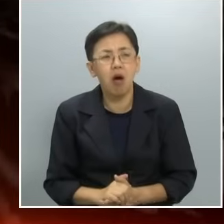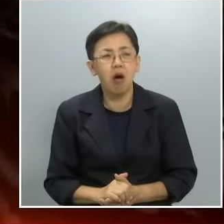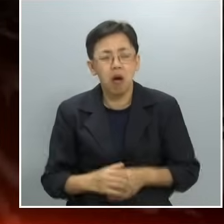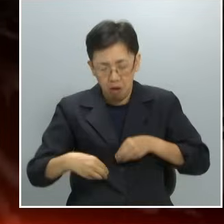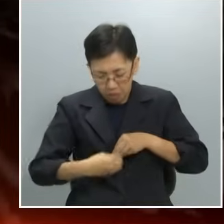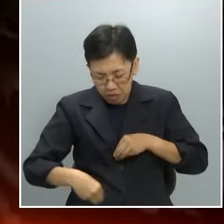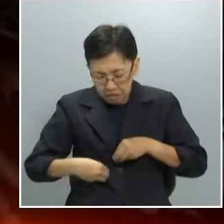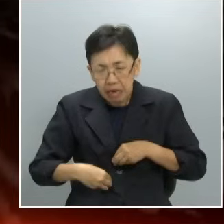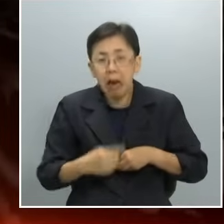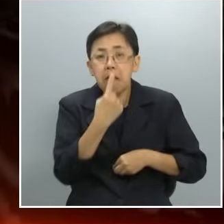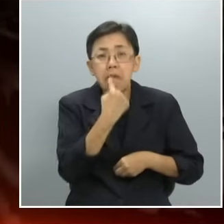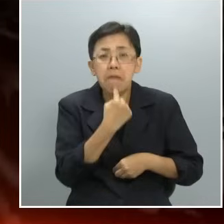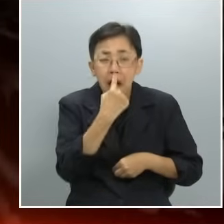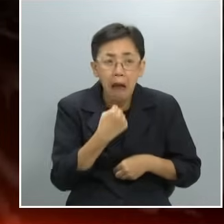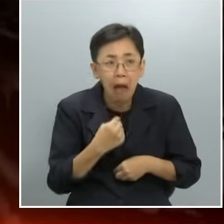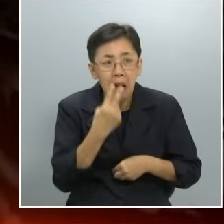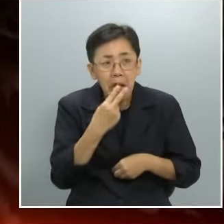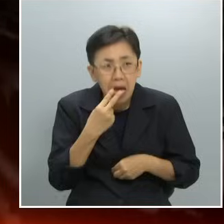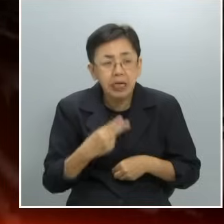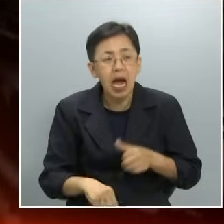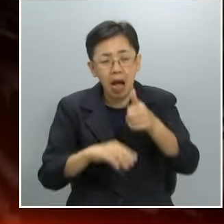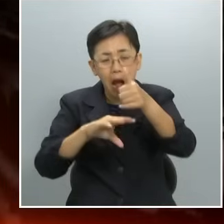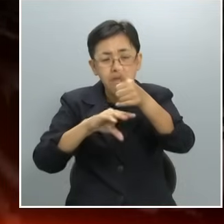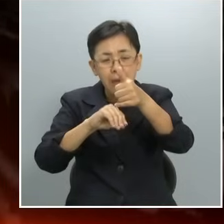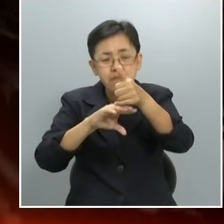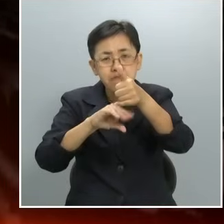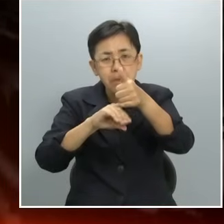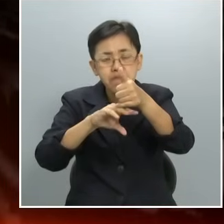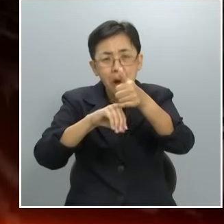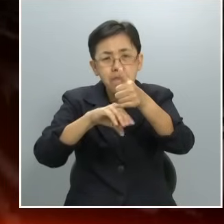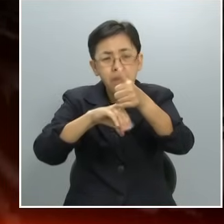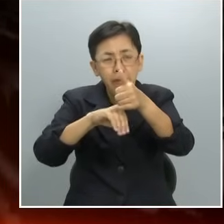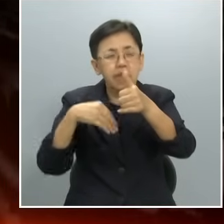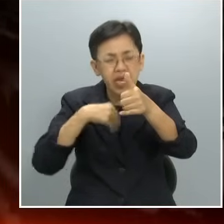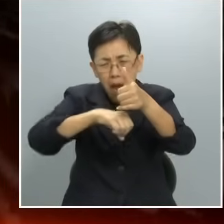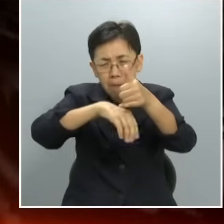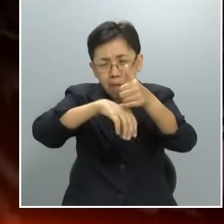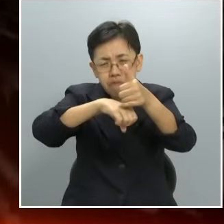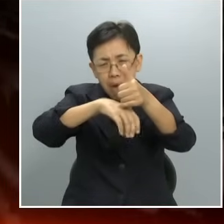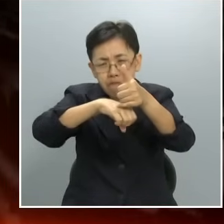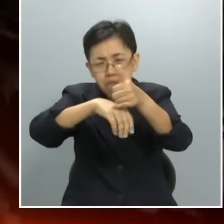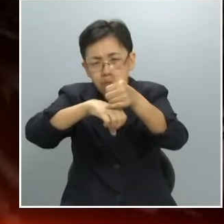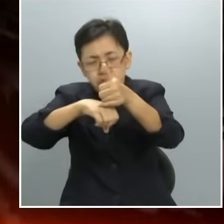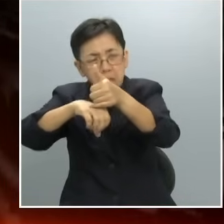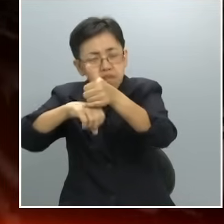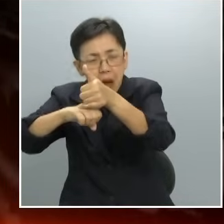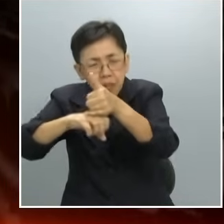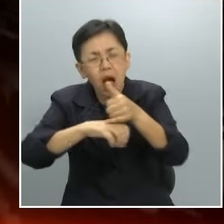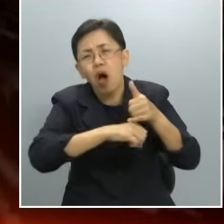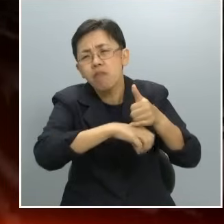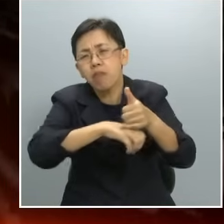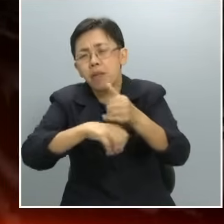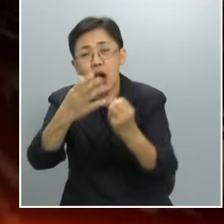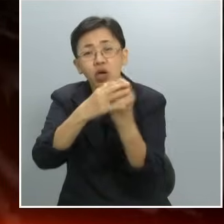งด้วยพอไปใกล้ๆเห็นแสงไฟวับๆด้วยนะคะแล้วก็หนีขึ้นยอดไม้ไป ก็นำเปรียบเทียบว่ามัน